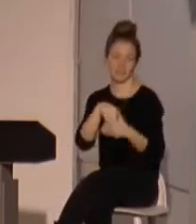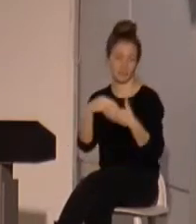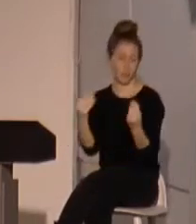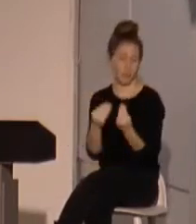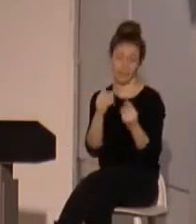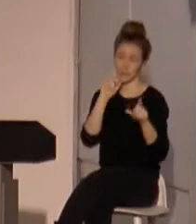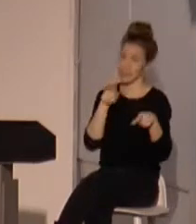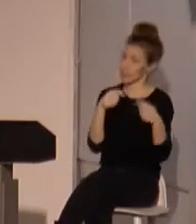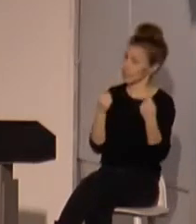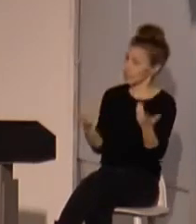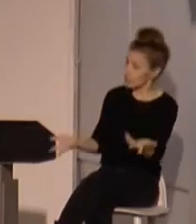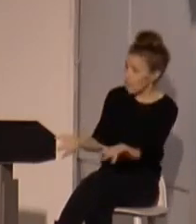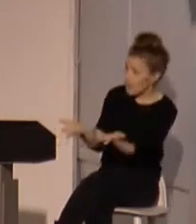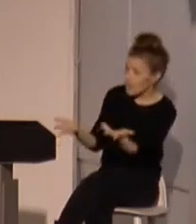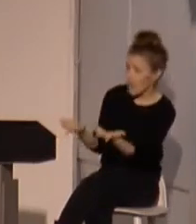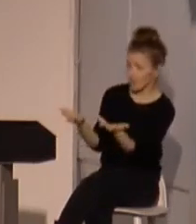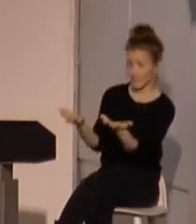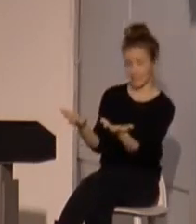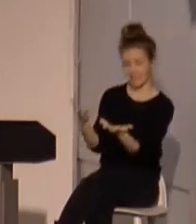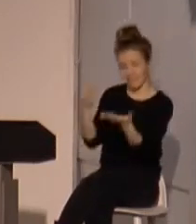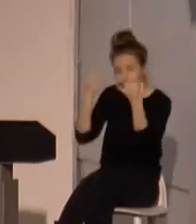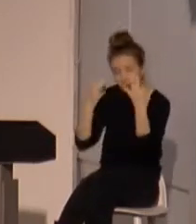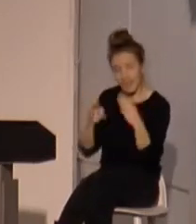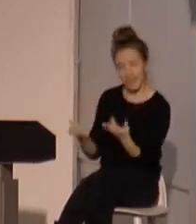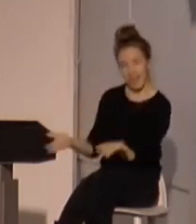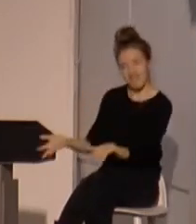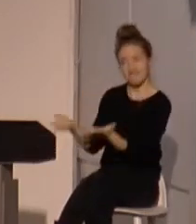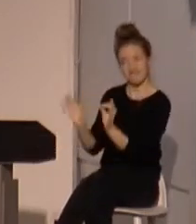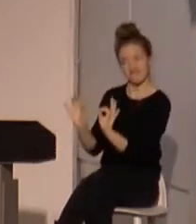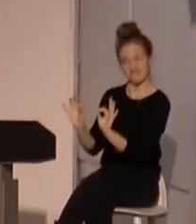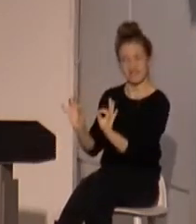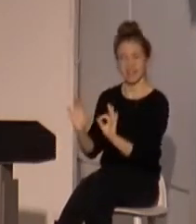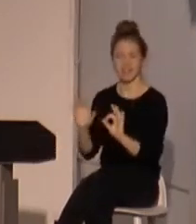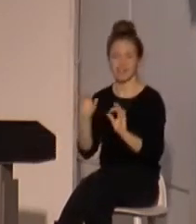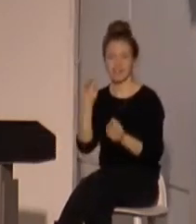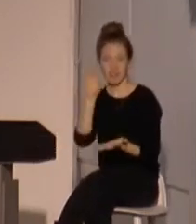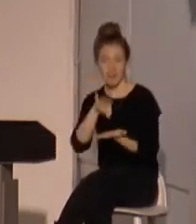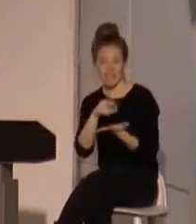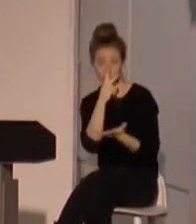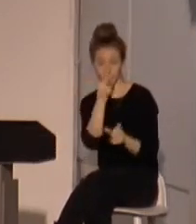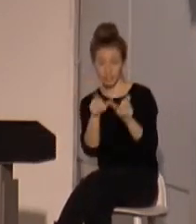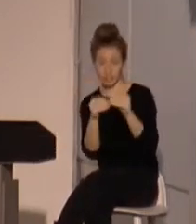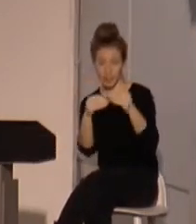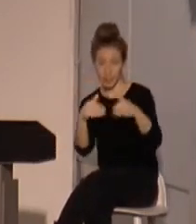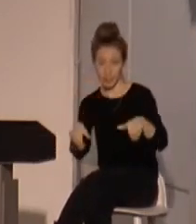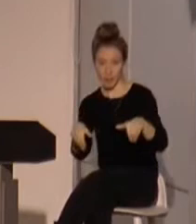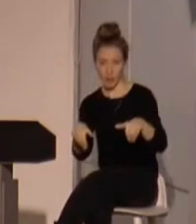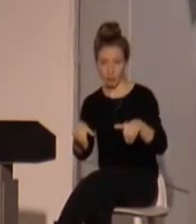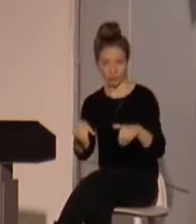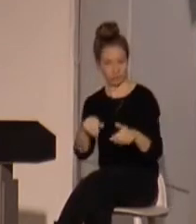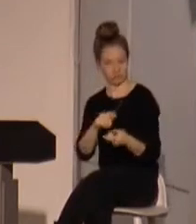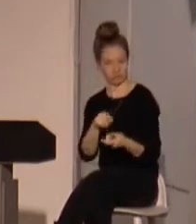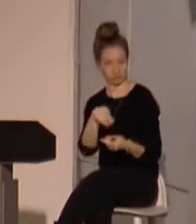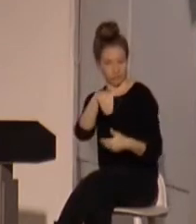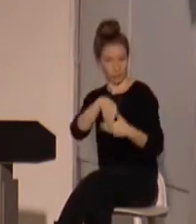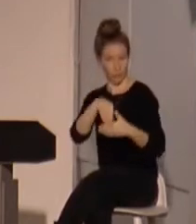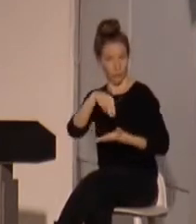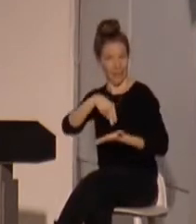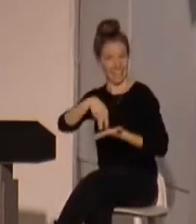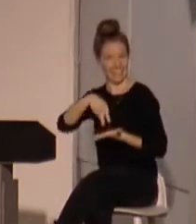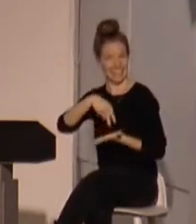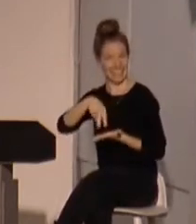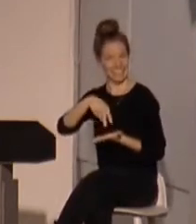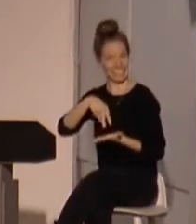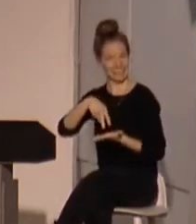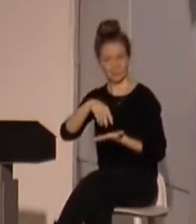שהתרבות מעודדת, מעריכה, וברגע שאנחנו רואים אנשים עם מוגבלות בעמדה של רקדנים,